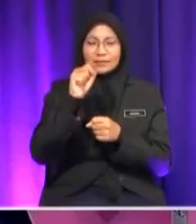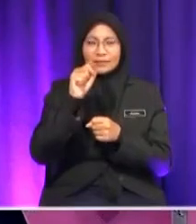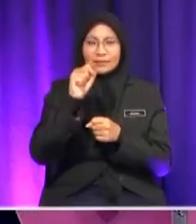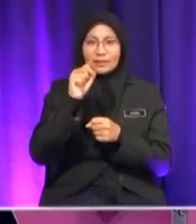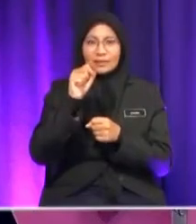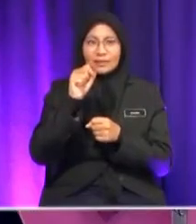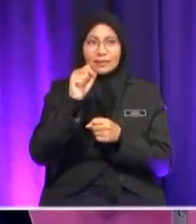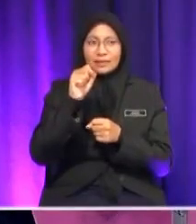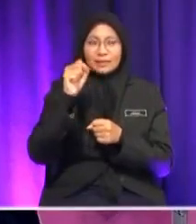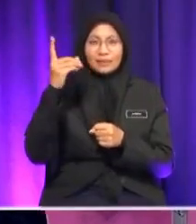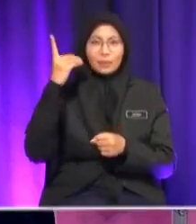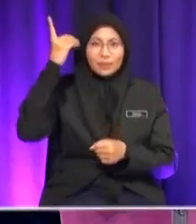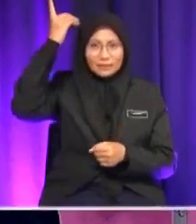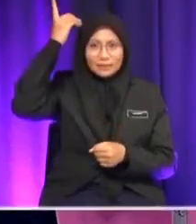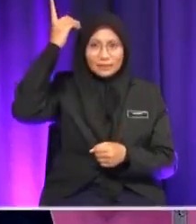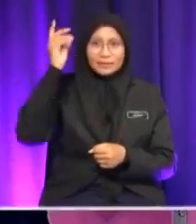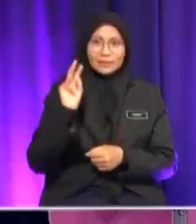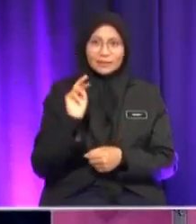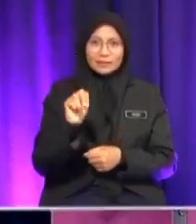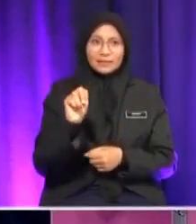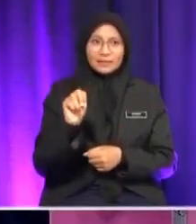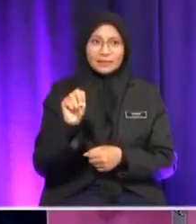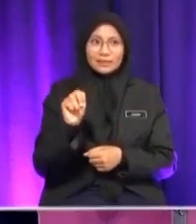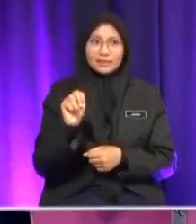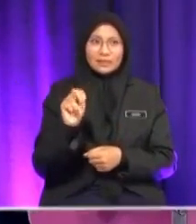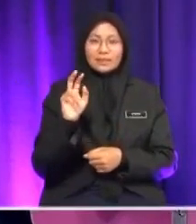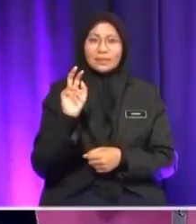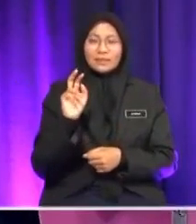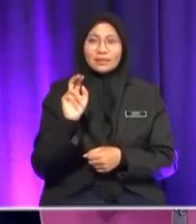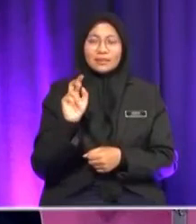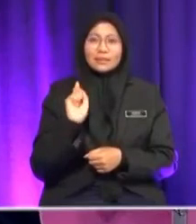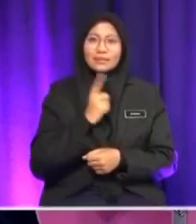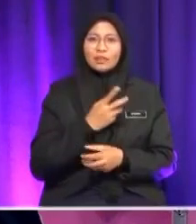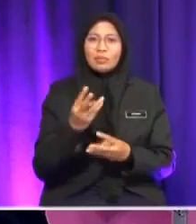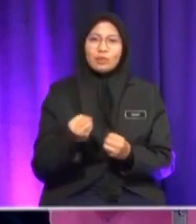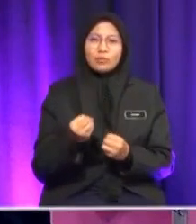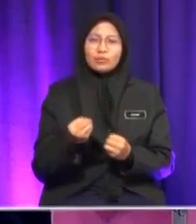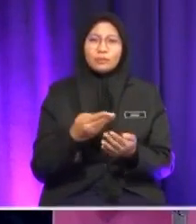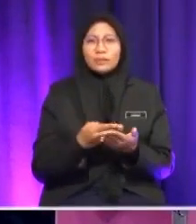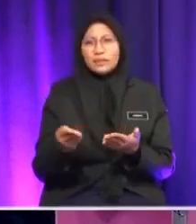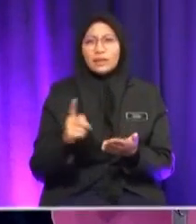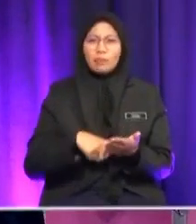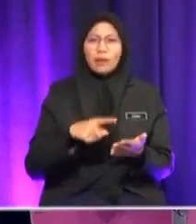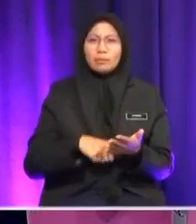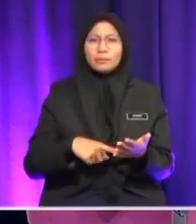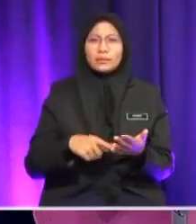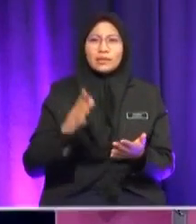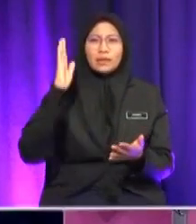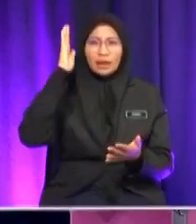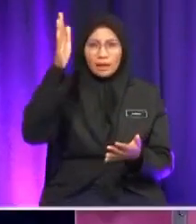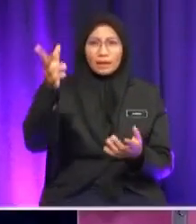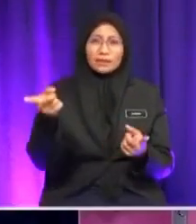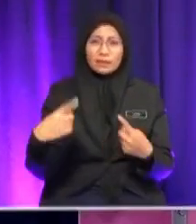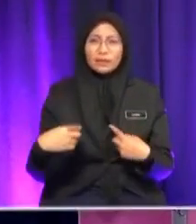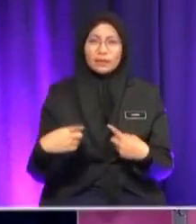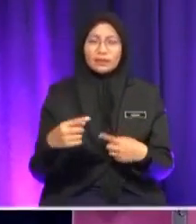alam dewasa. Apabila kita nak mencapai alam dewasa, kita akan ada pelbagai kehendak dan keperluan yang kita perlu. Betul. Dan jangan bebankan